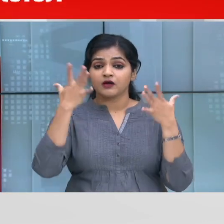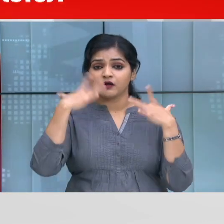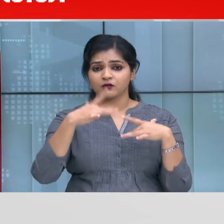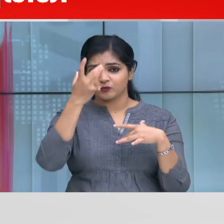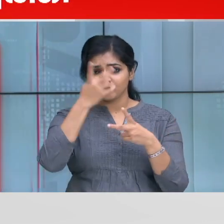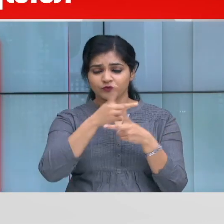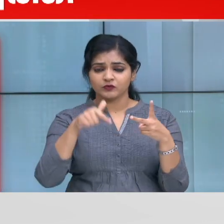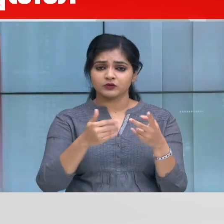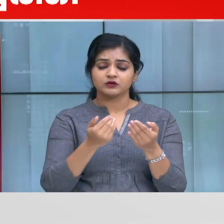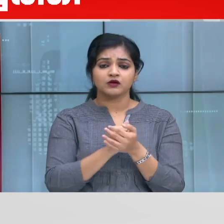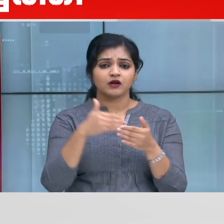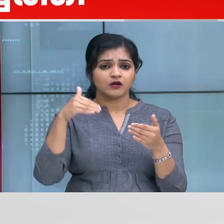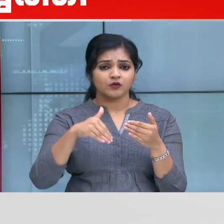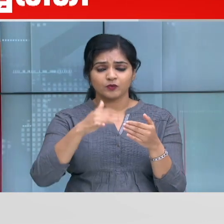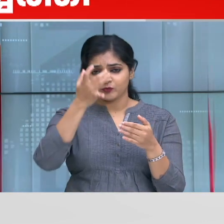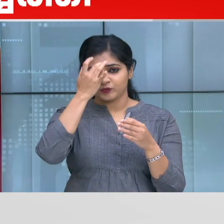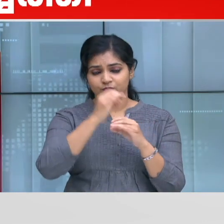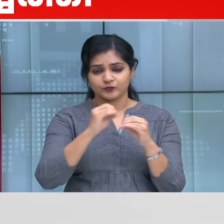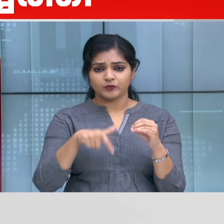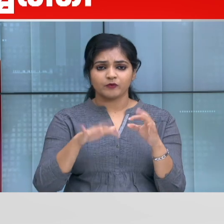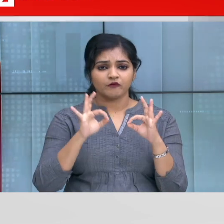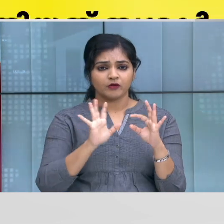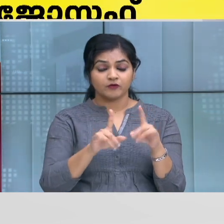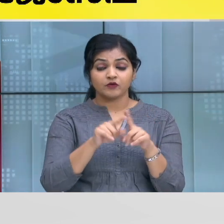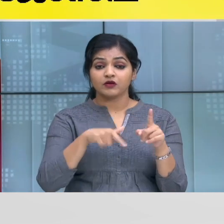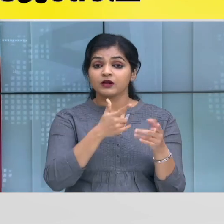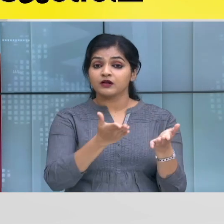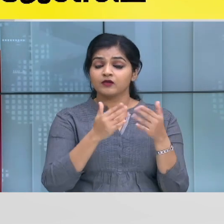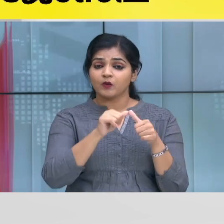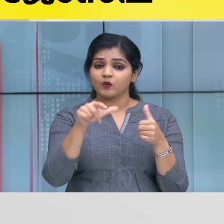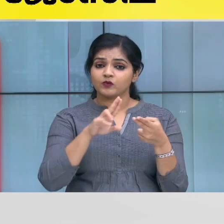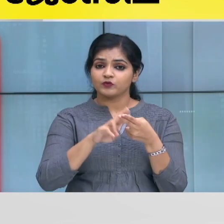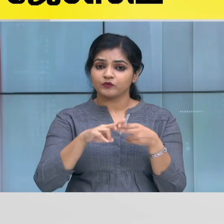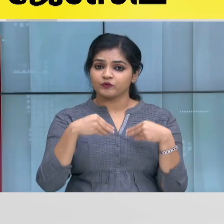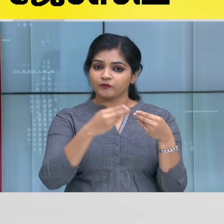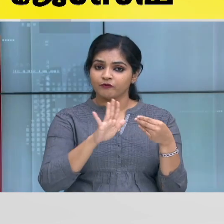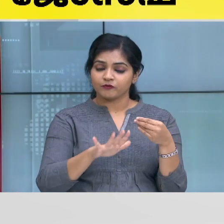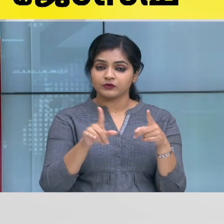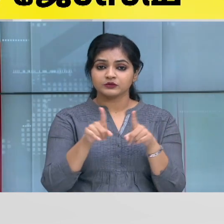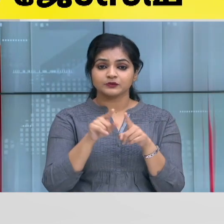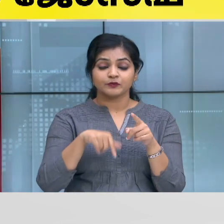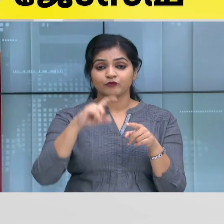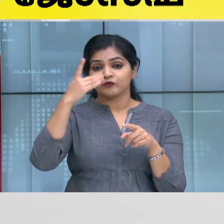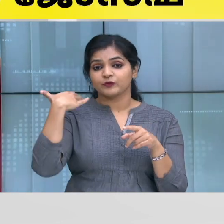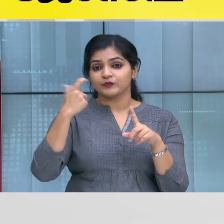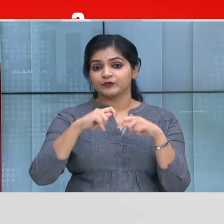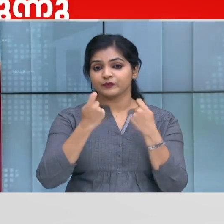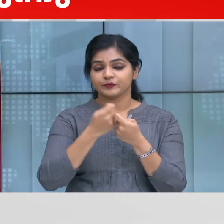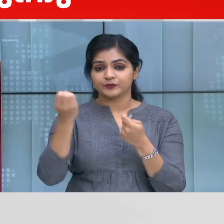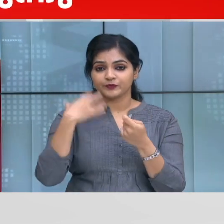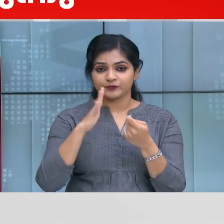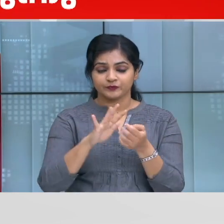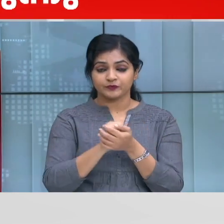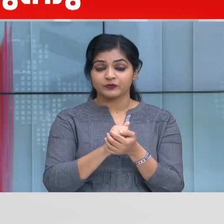തന്നെ നിലവിൽ സുരക്ഷിതമാണ് എന്നും അവർക്ക് ആവശ്യമായ എല്ലാ സൗകര്യങ്ങളും ഒരുക്കിയിട്ടുണ്ട് എന്നും വിദേശകാര്യ മന്ത്രാലയം അറിയിക്കുന്നു.